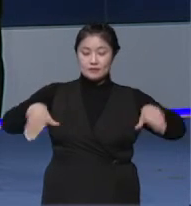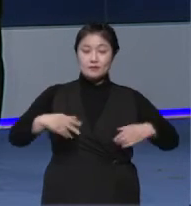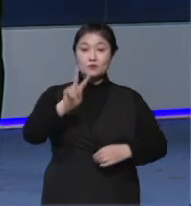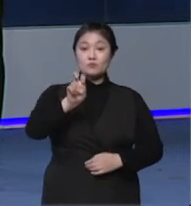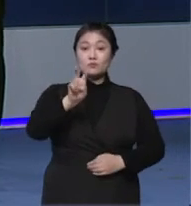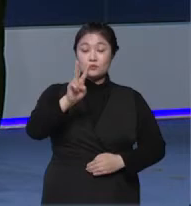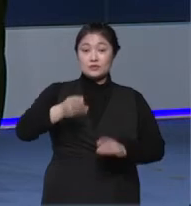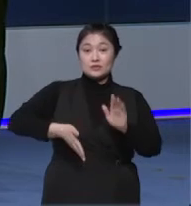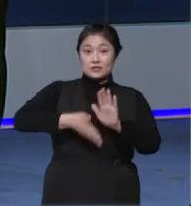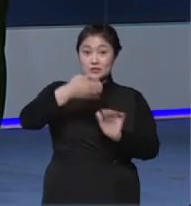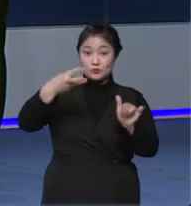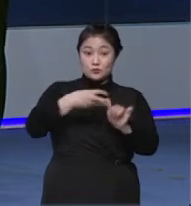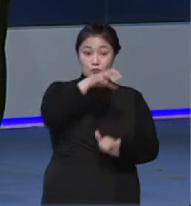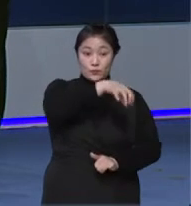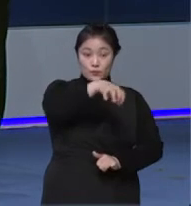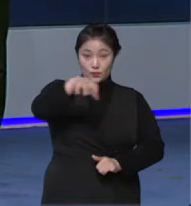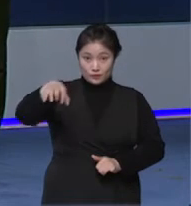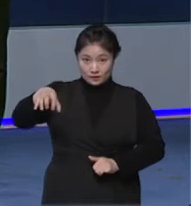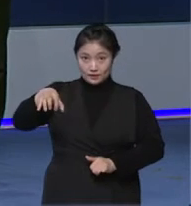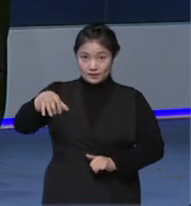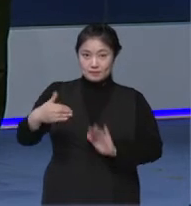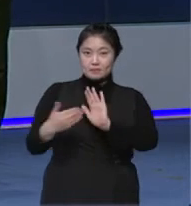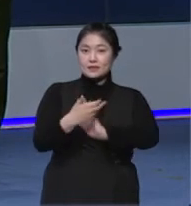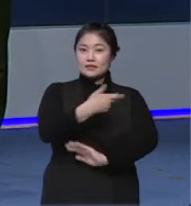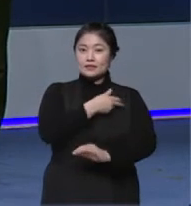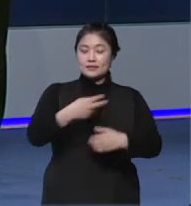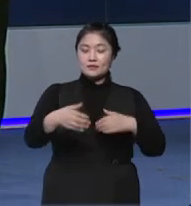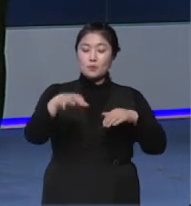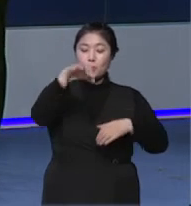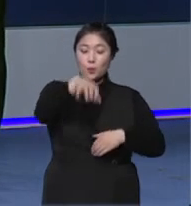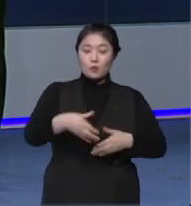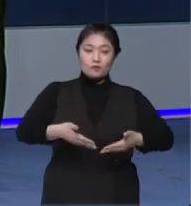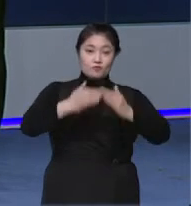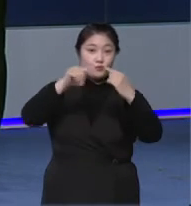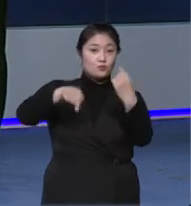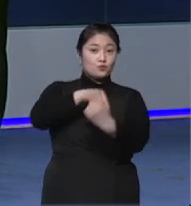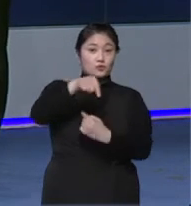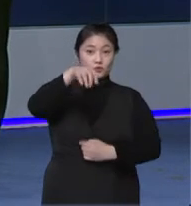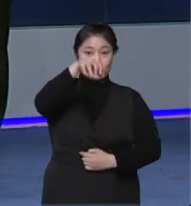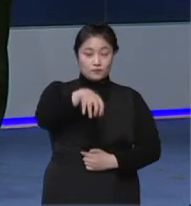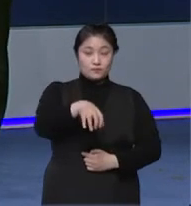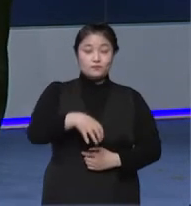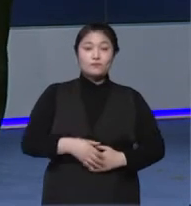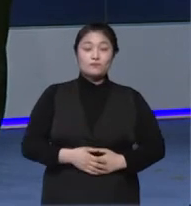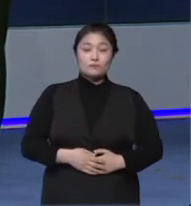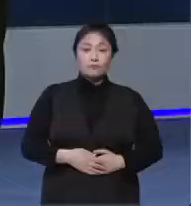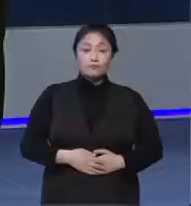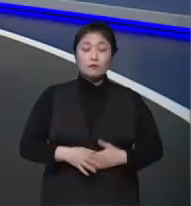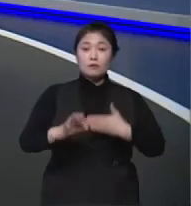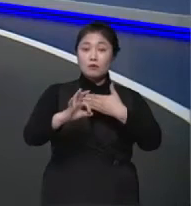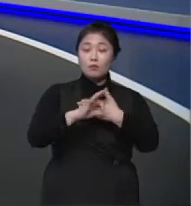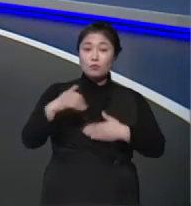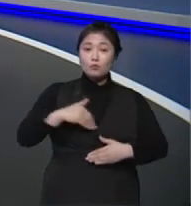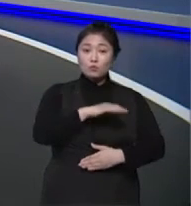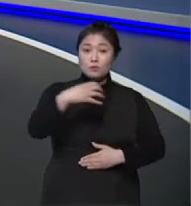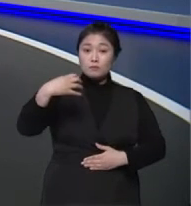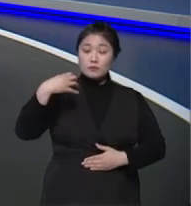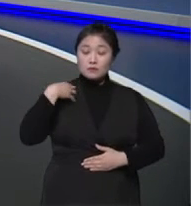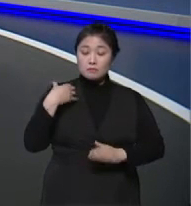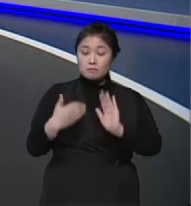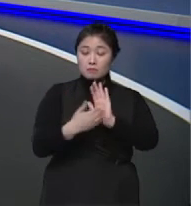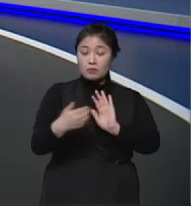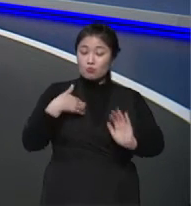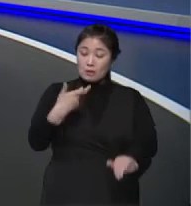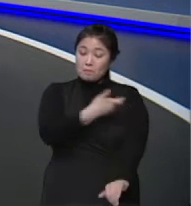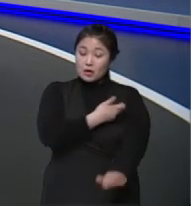22개 시군의 1곳씩 백신 예방접종 세터가 설치돼 운영될 예정입니다 그렇다면 우리가 맡게 돼 백신